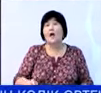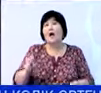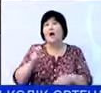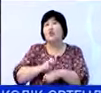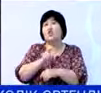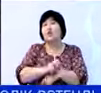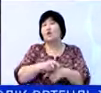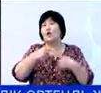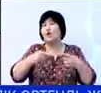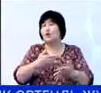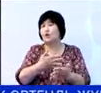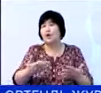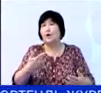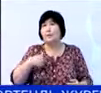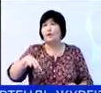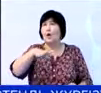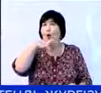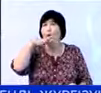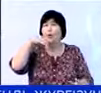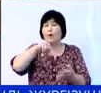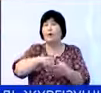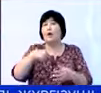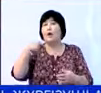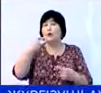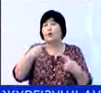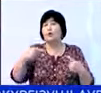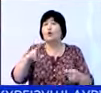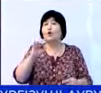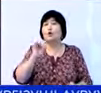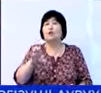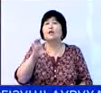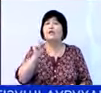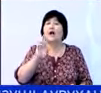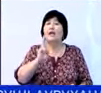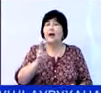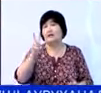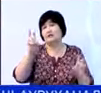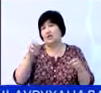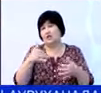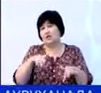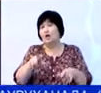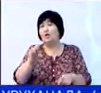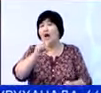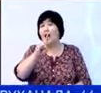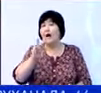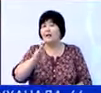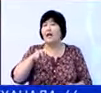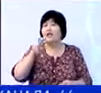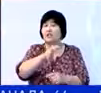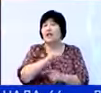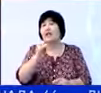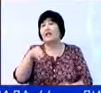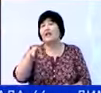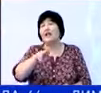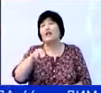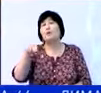Шегірткенің түр-түрі бар. Біздің аймақта көп кездесетін түрі үйірлі және саяқ шегірткелер. Сонымен қоса азиялық шегіртке мен италиялық